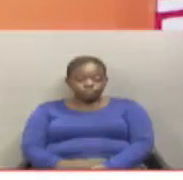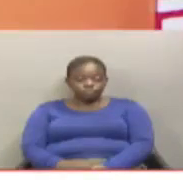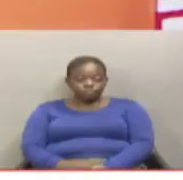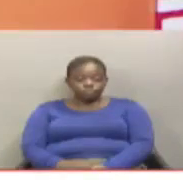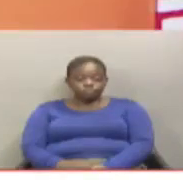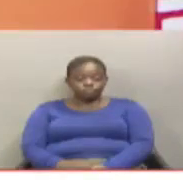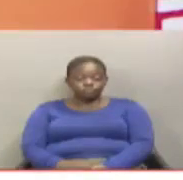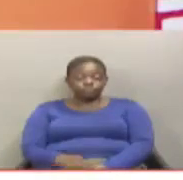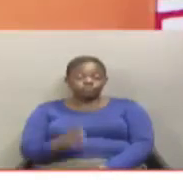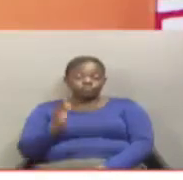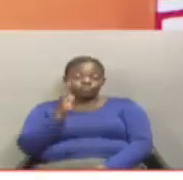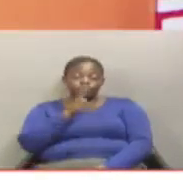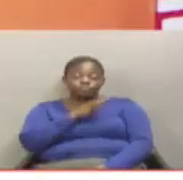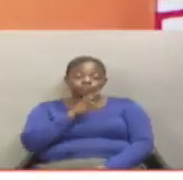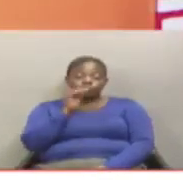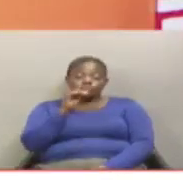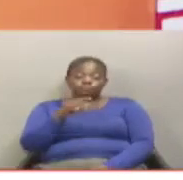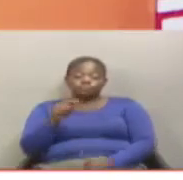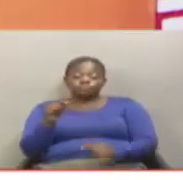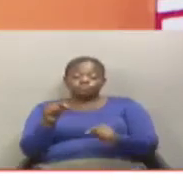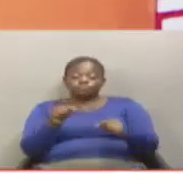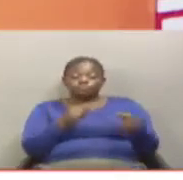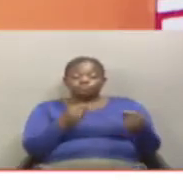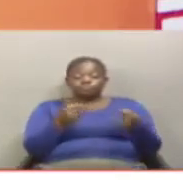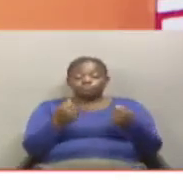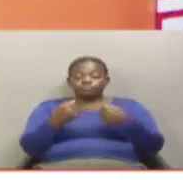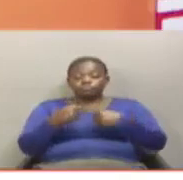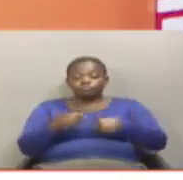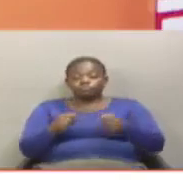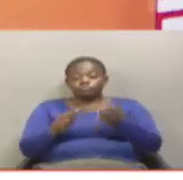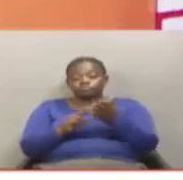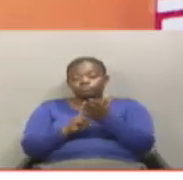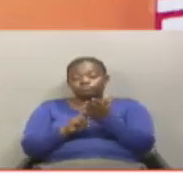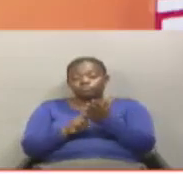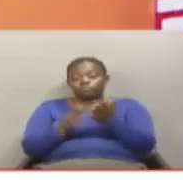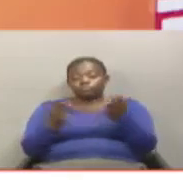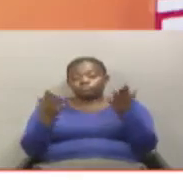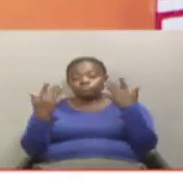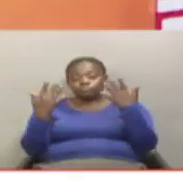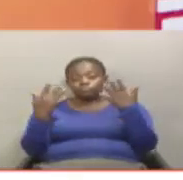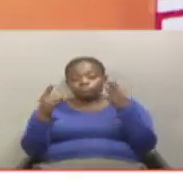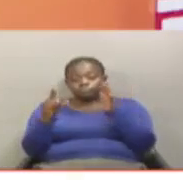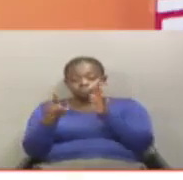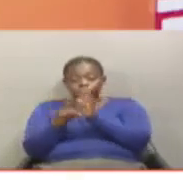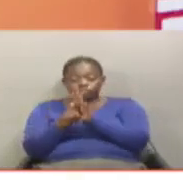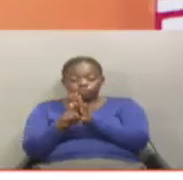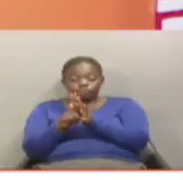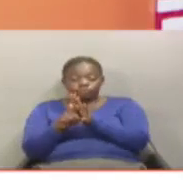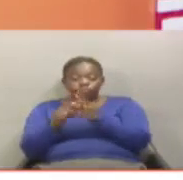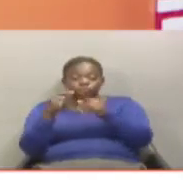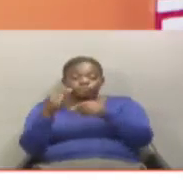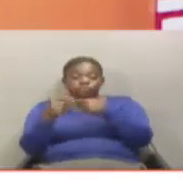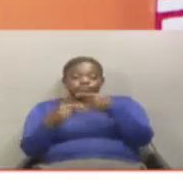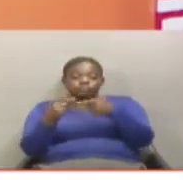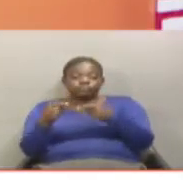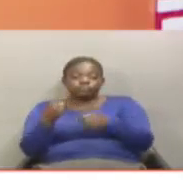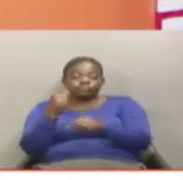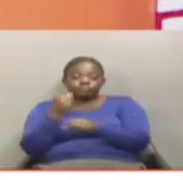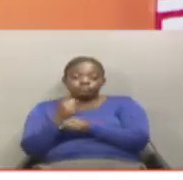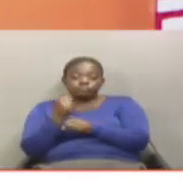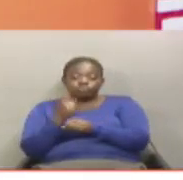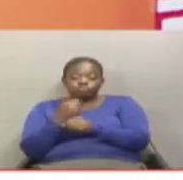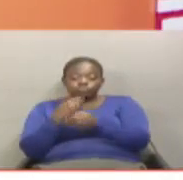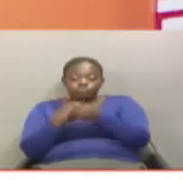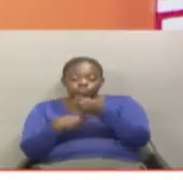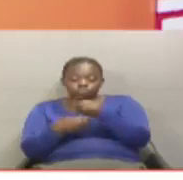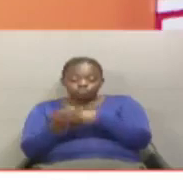Chigambo chanakunyo era tuvumirira ebikorwa ibyo kutwalira amateka mu ngalo. Butuyongerayo waliwo omuwala